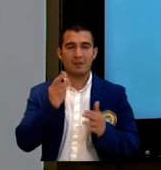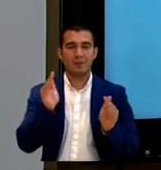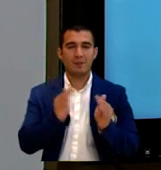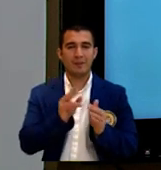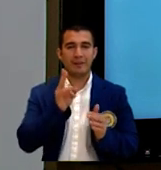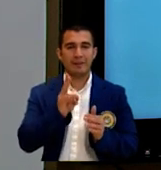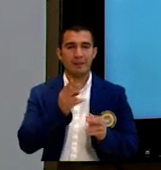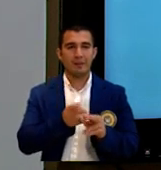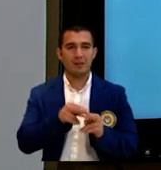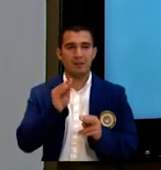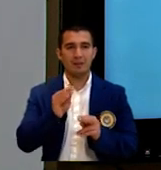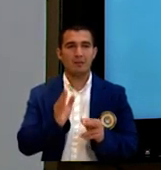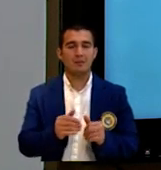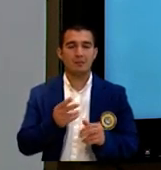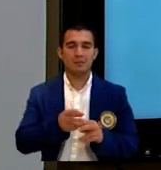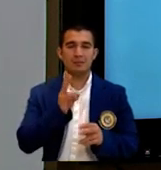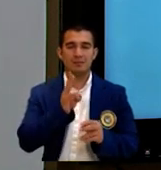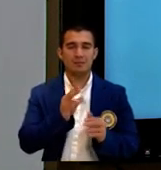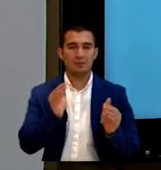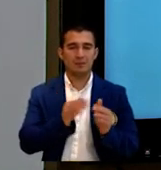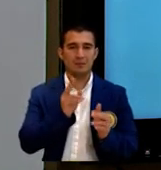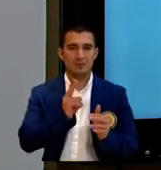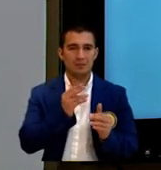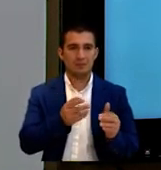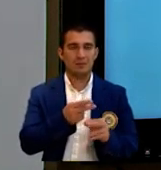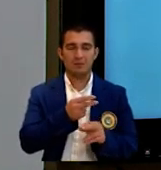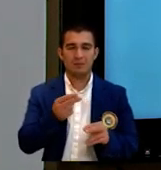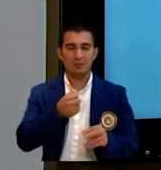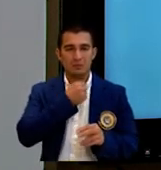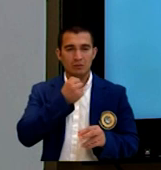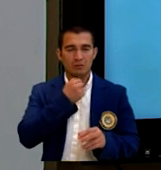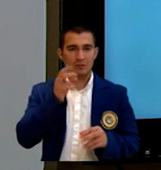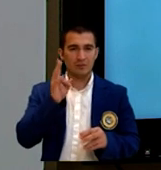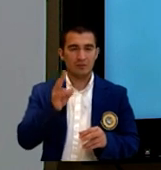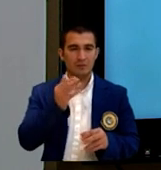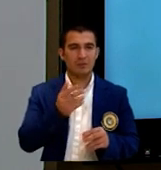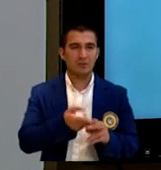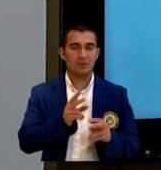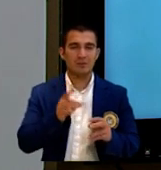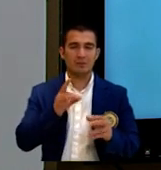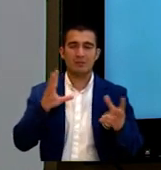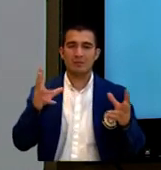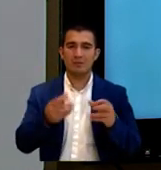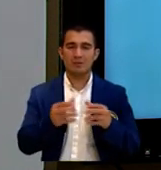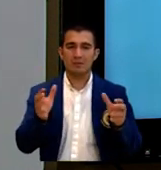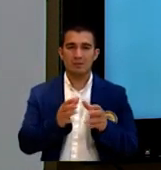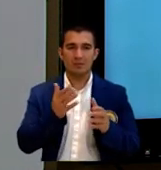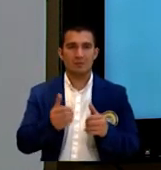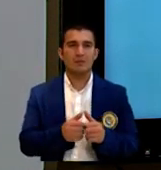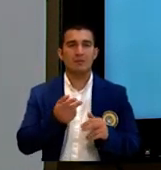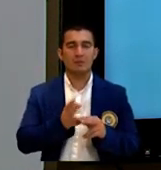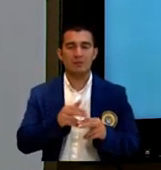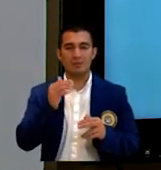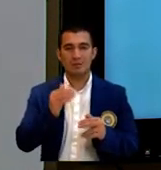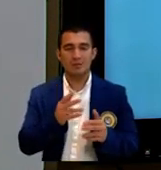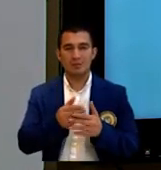orqali ifodalaymiz. N bu konsentratsiya, katta N esa bu hajm birlikdagi molekulalar soni. Demak,